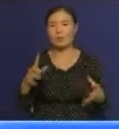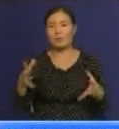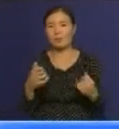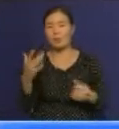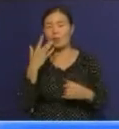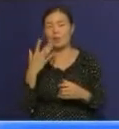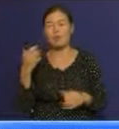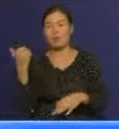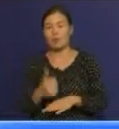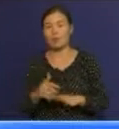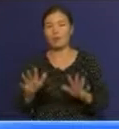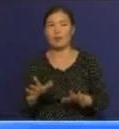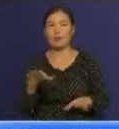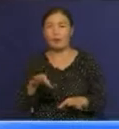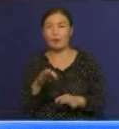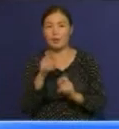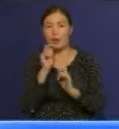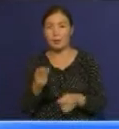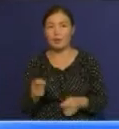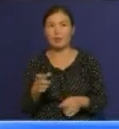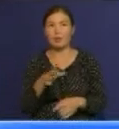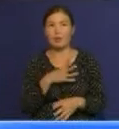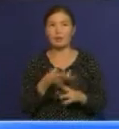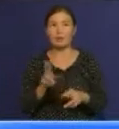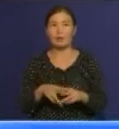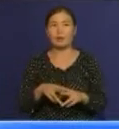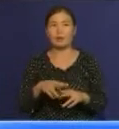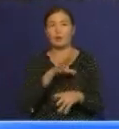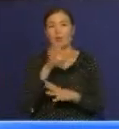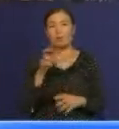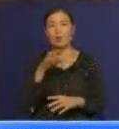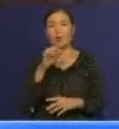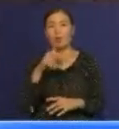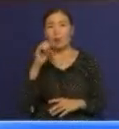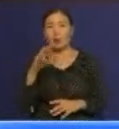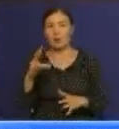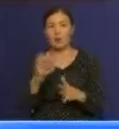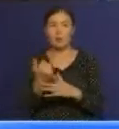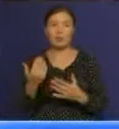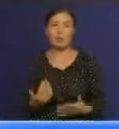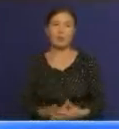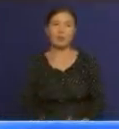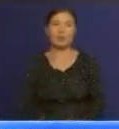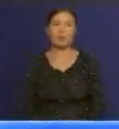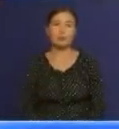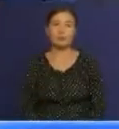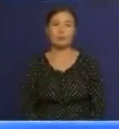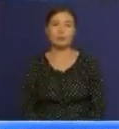қабылдайды. Бас жүлдеге темір тұлпар бәске тігілген доданың жеңімпазы Түпқараған ауданының сәйгүлігі болды.